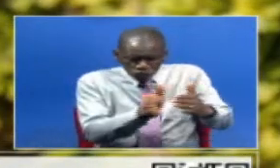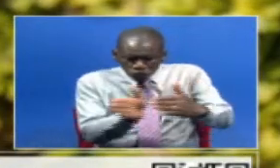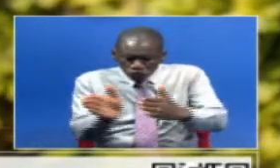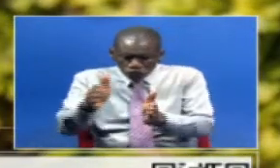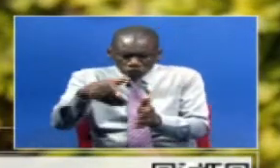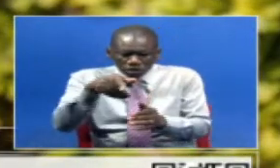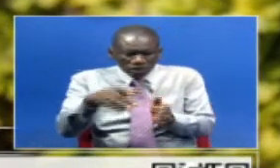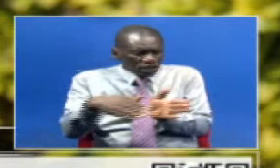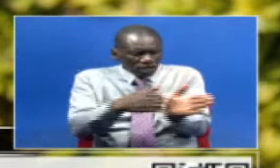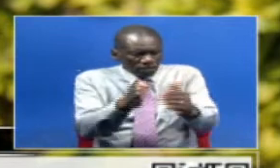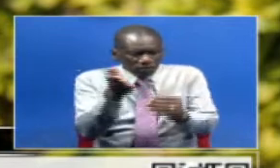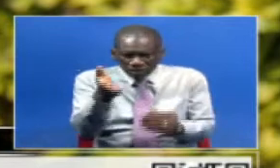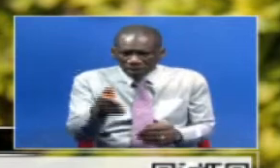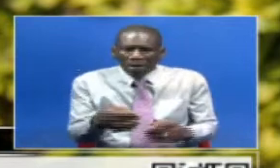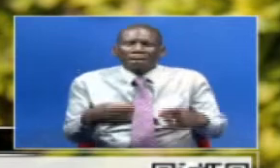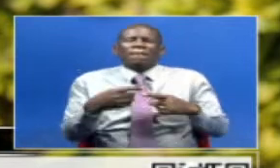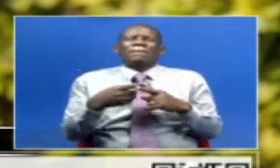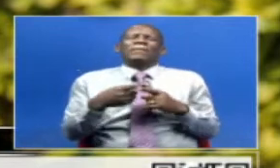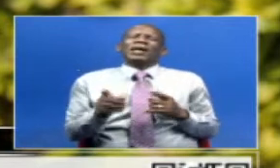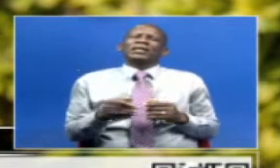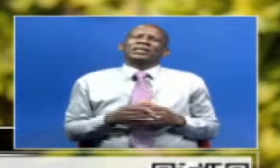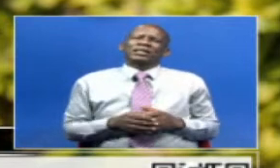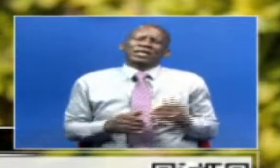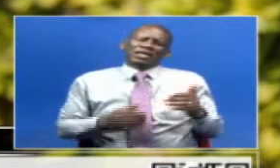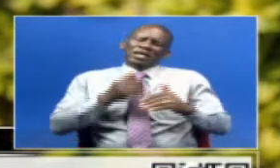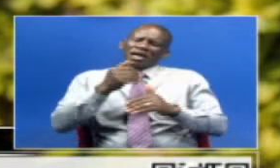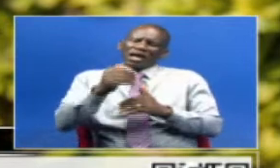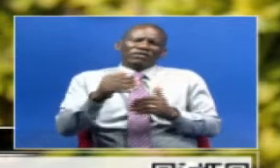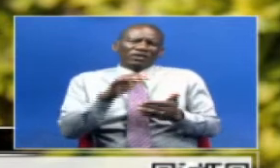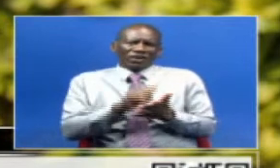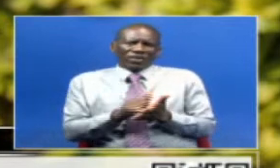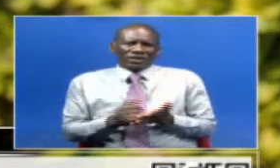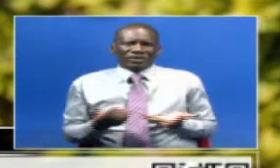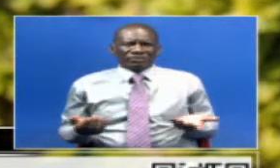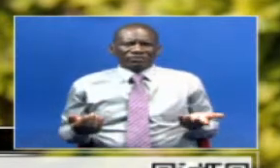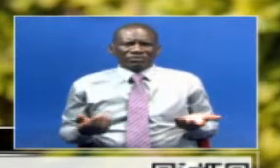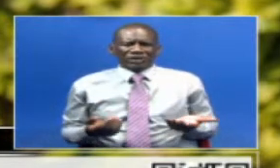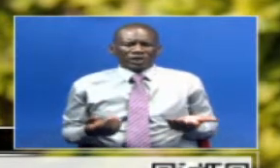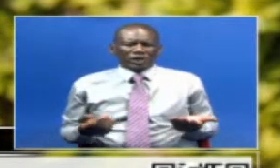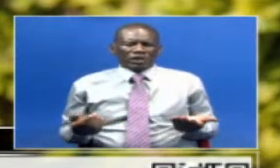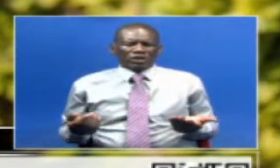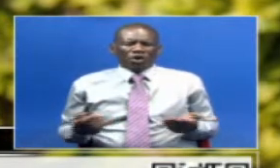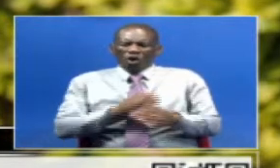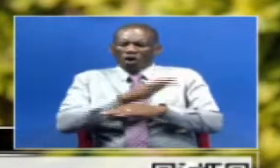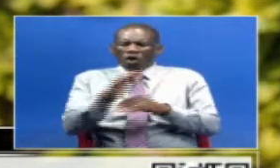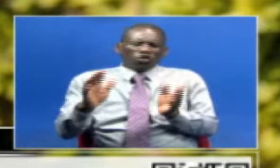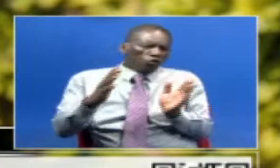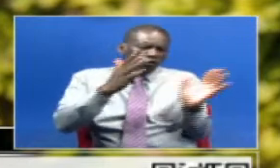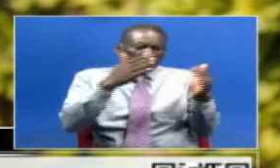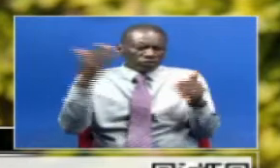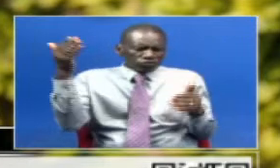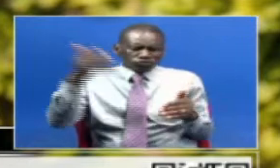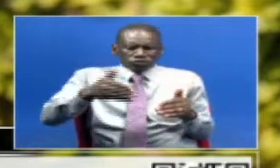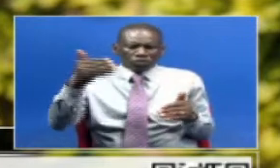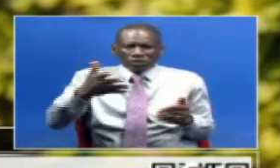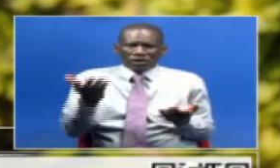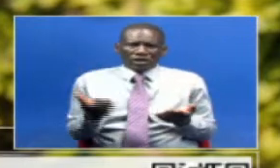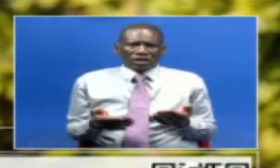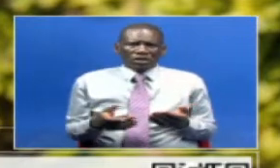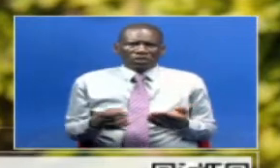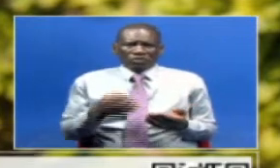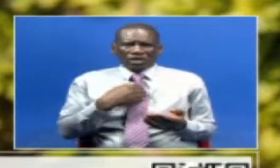hiyo ni mito. Lakini baadaye imefiekwa. Iko hii mtindo wanaitanga ngurumo ya kulima huko